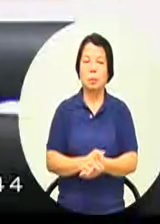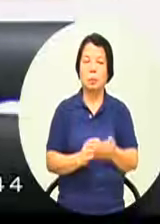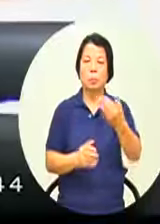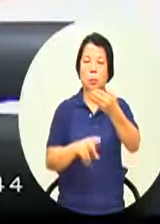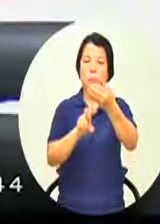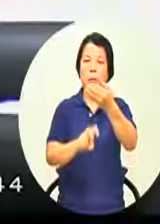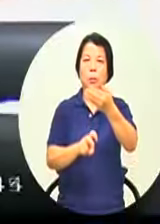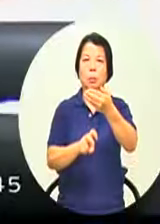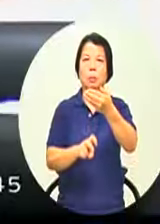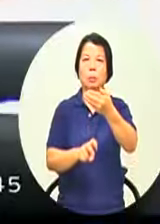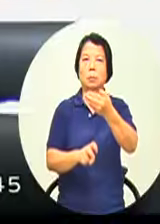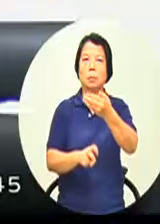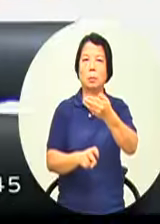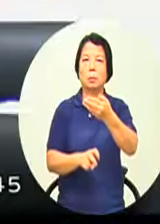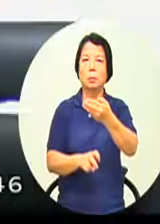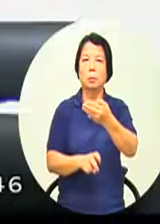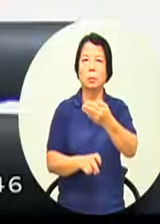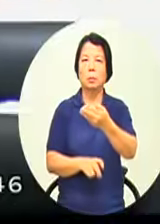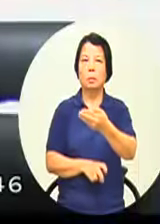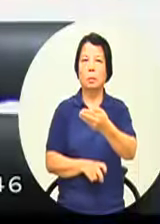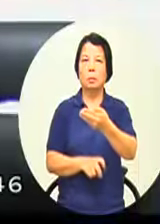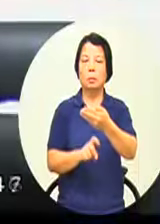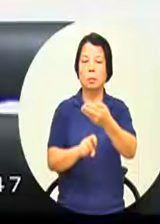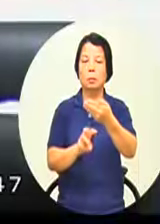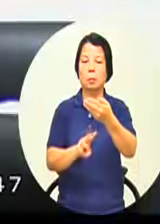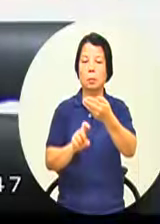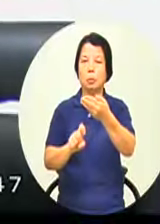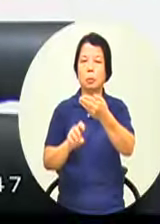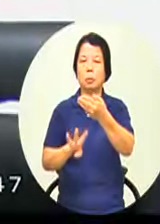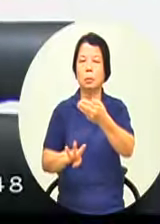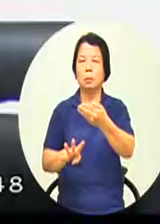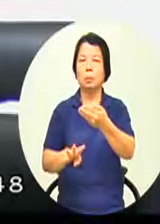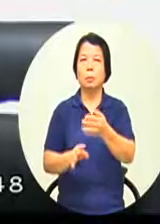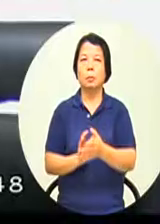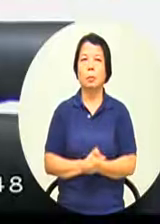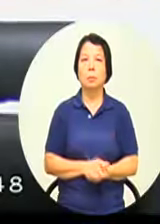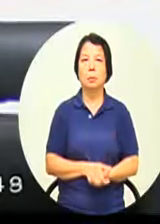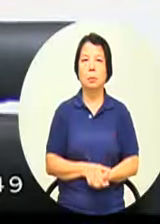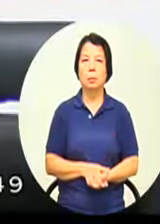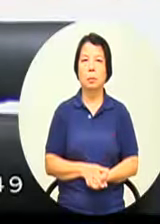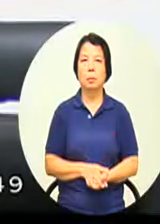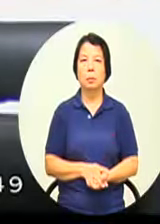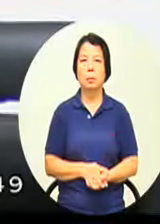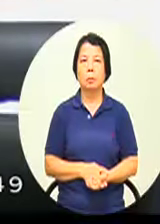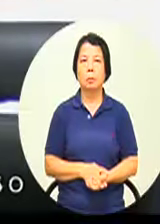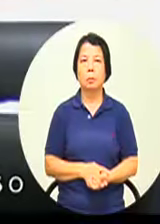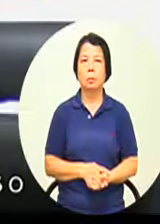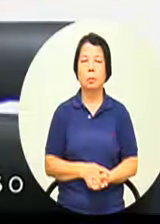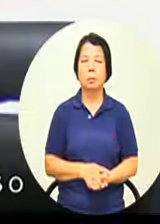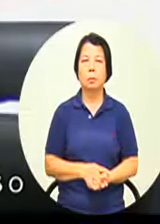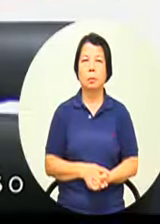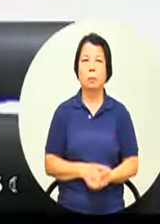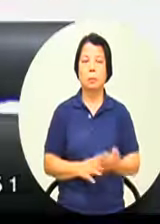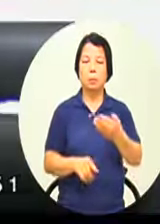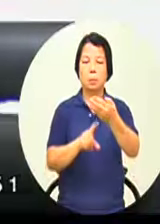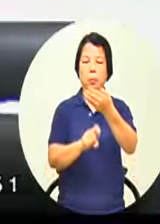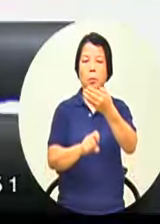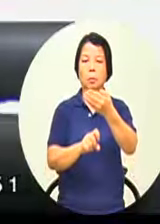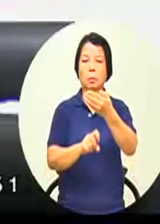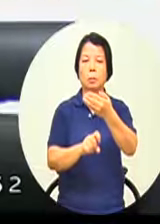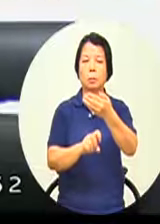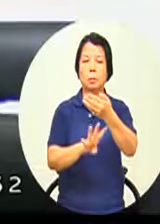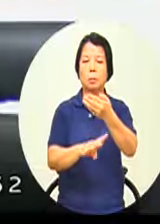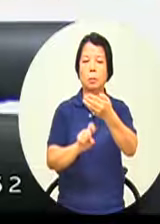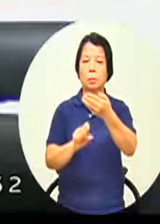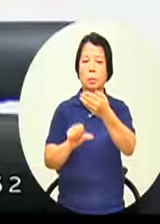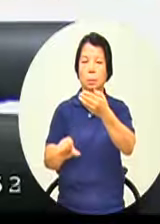月，九月十、十三、十四，是不是十四？局长，我让你 相信。十四、十五。 十四、十五这